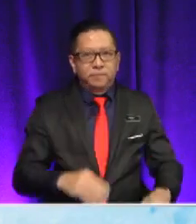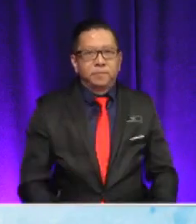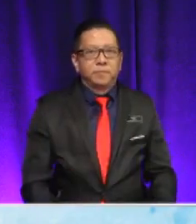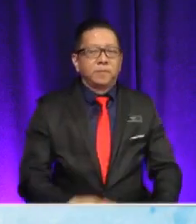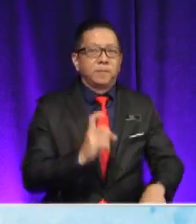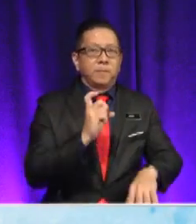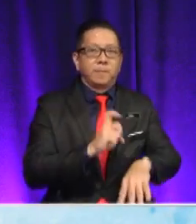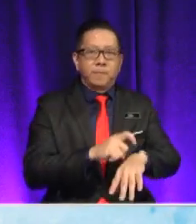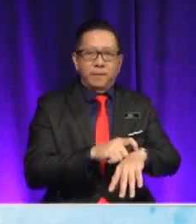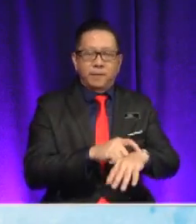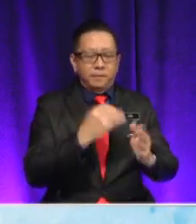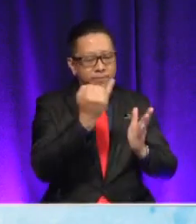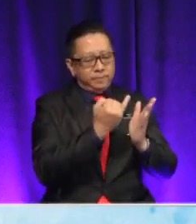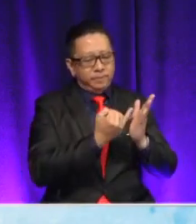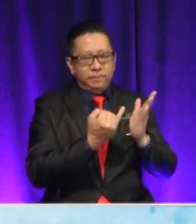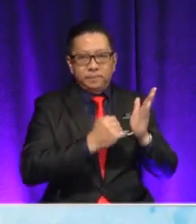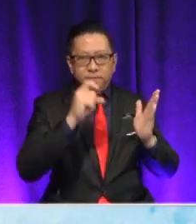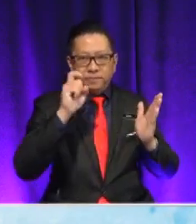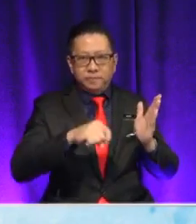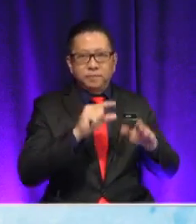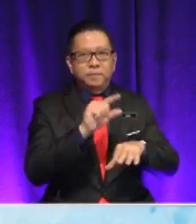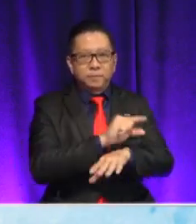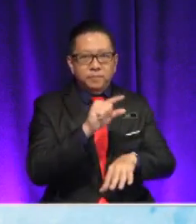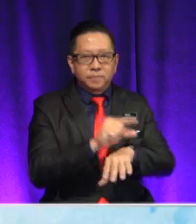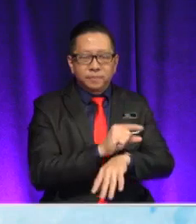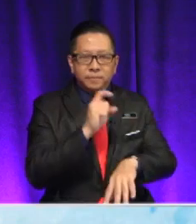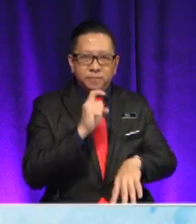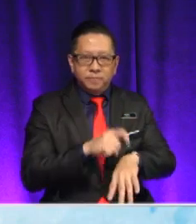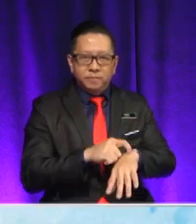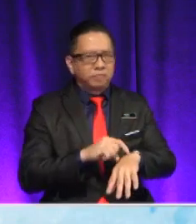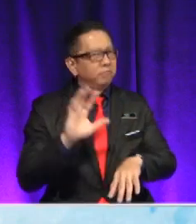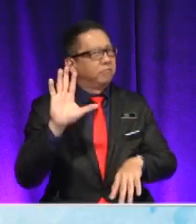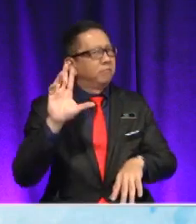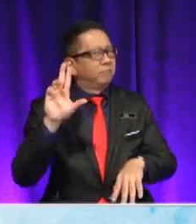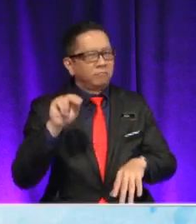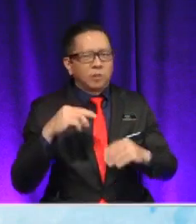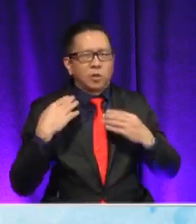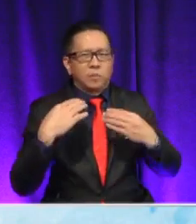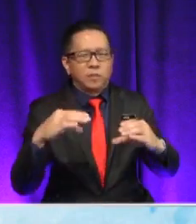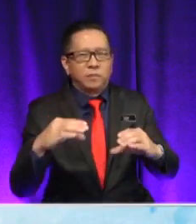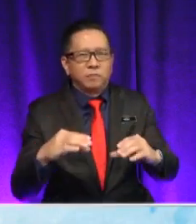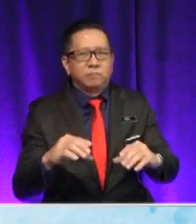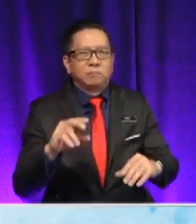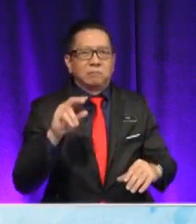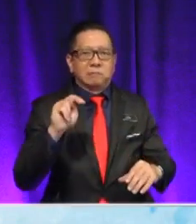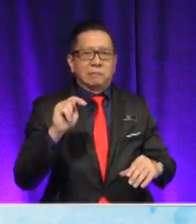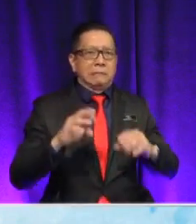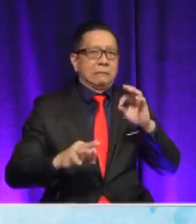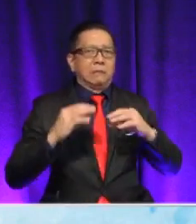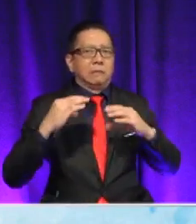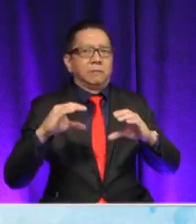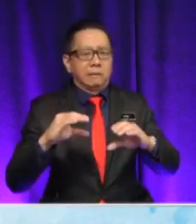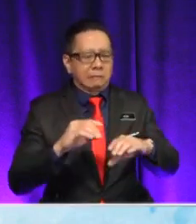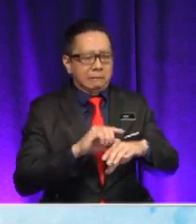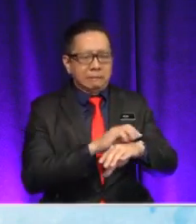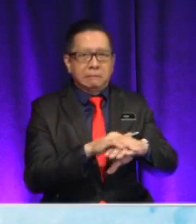kita memang perlu ambil masa sebab nanti mungkin kalau gitu tidak akan dapat